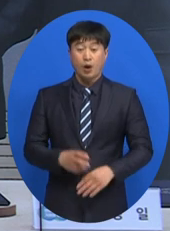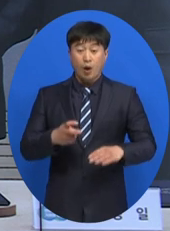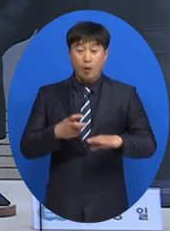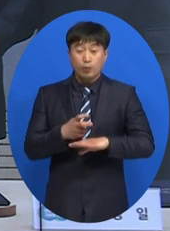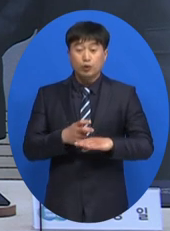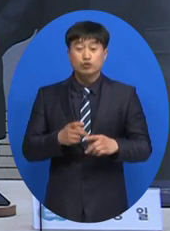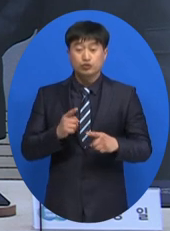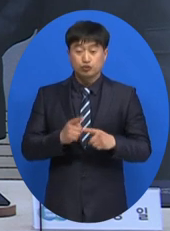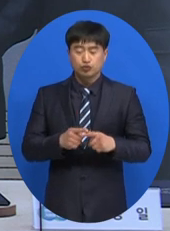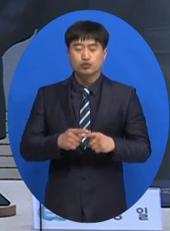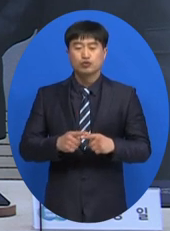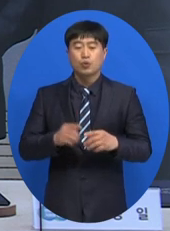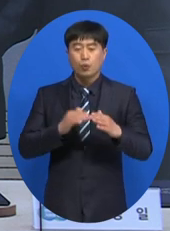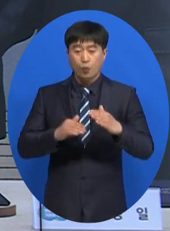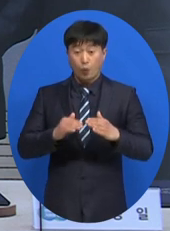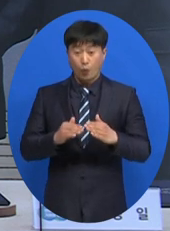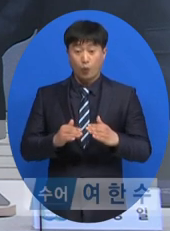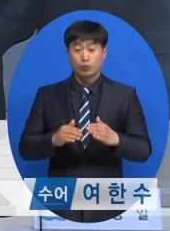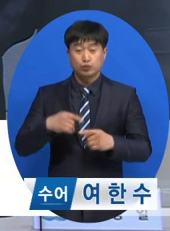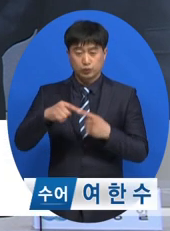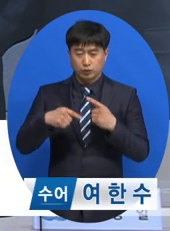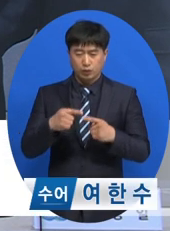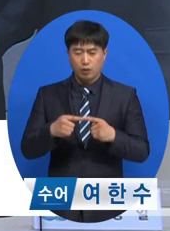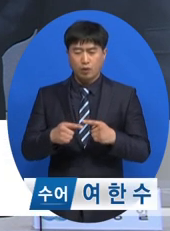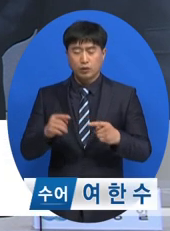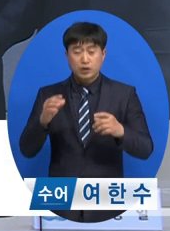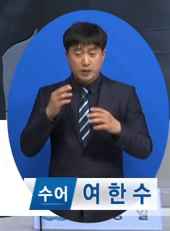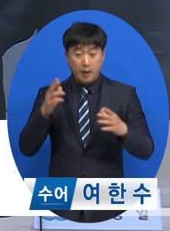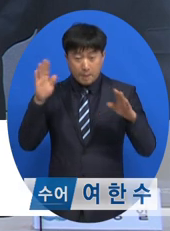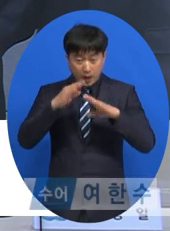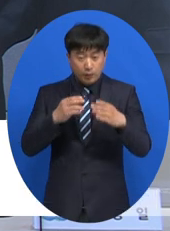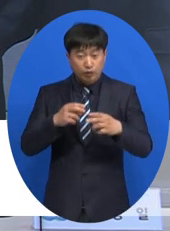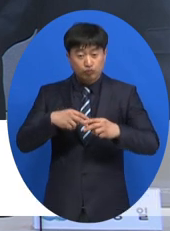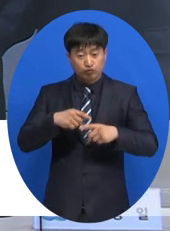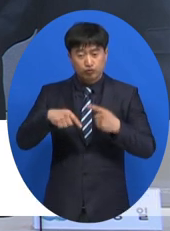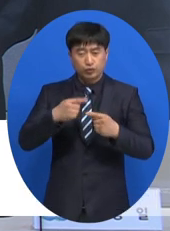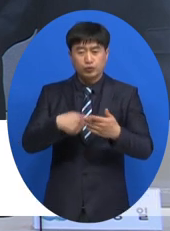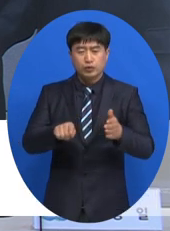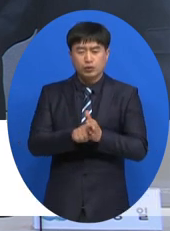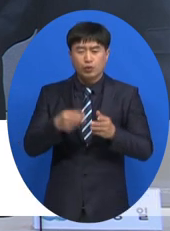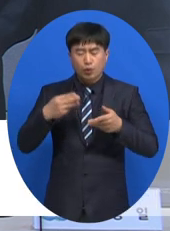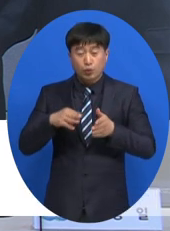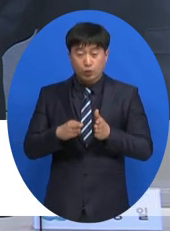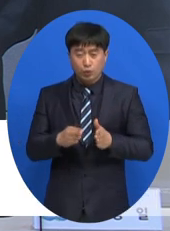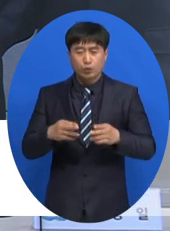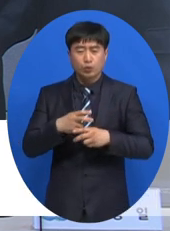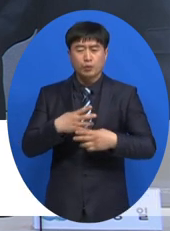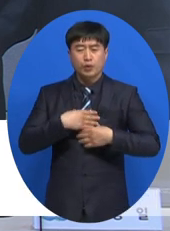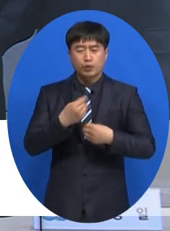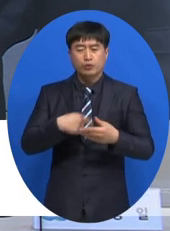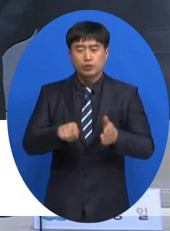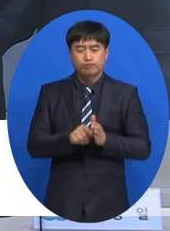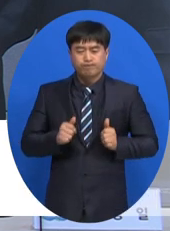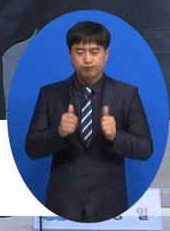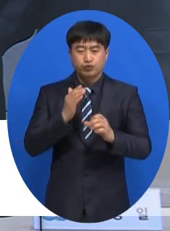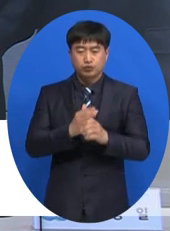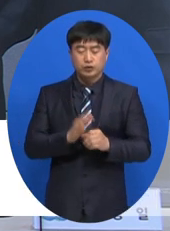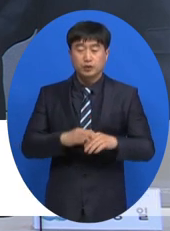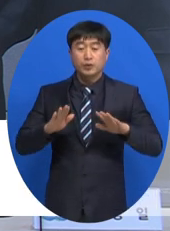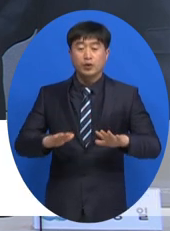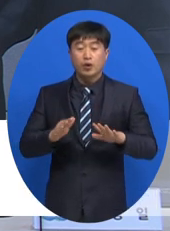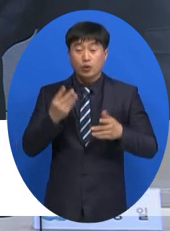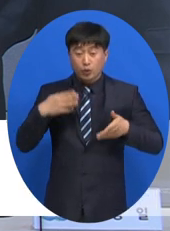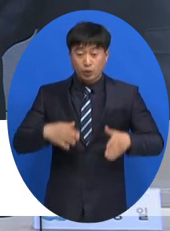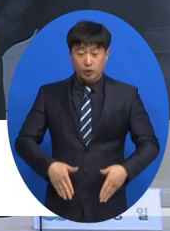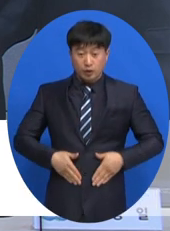버스 준공영제와 광역버스 심야 연장 운행 등 경기도는 도민의 교통 편의를 위해 꾸준히 힘써고 있는데요. 이번엔 경기